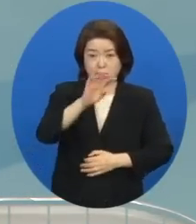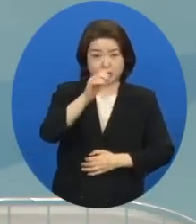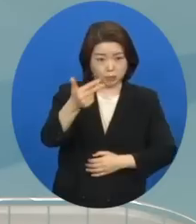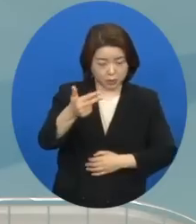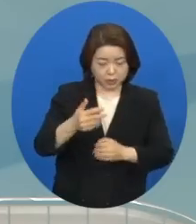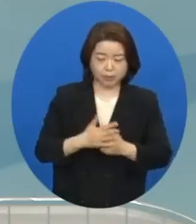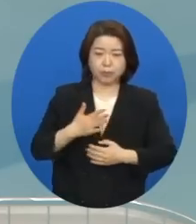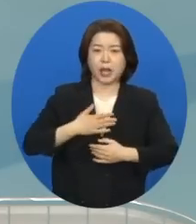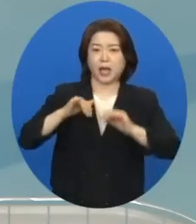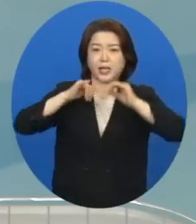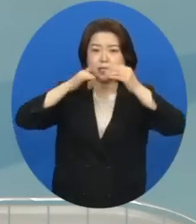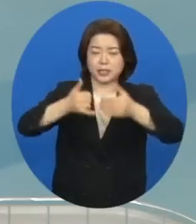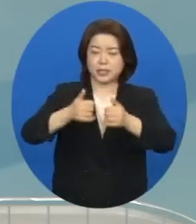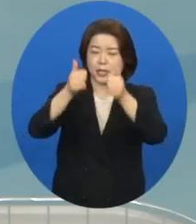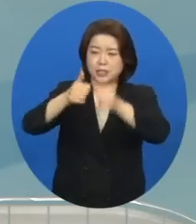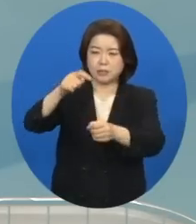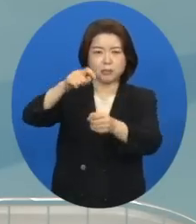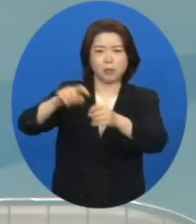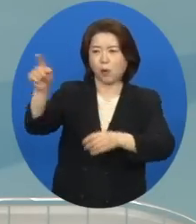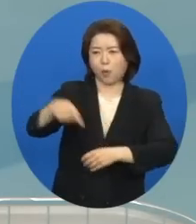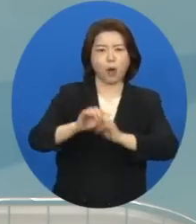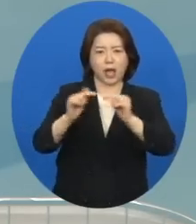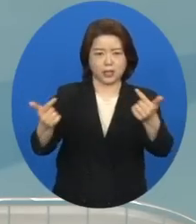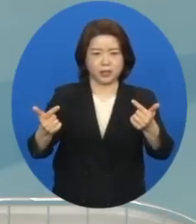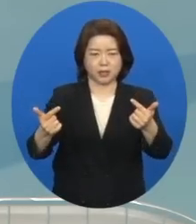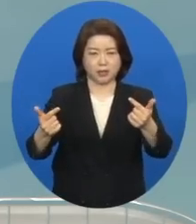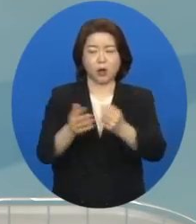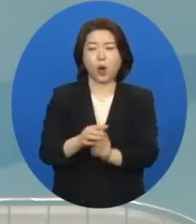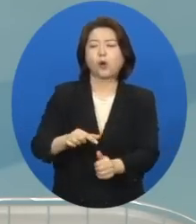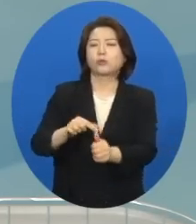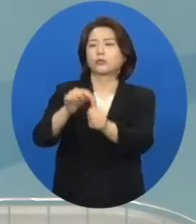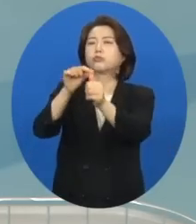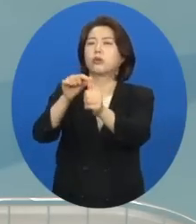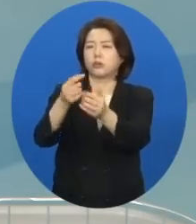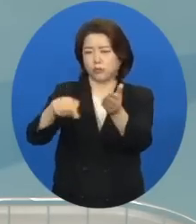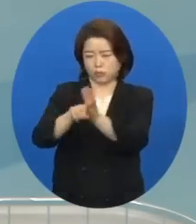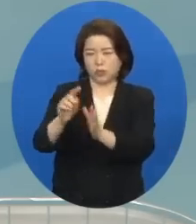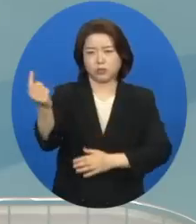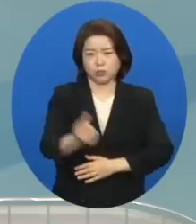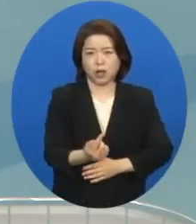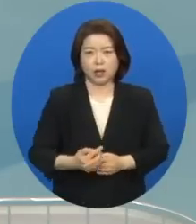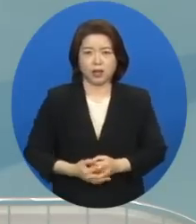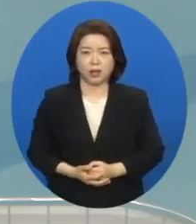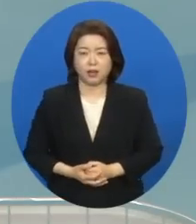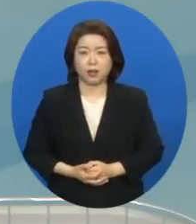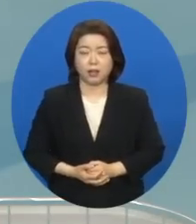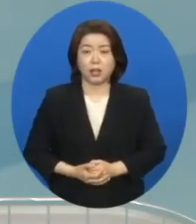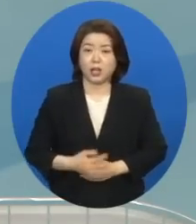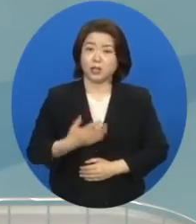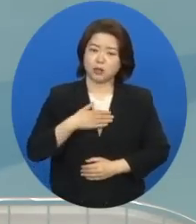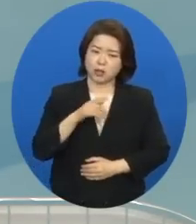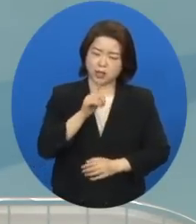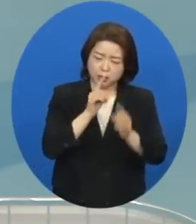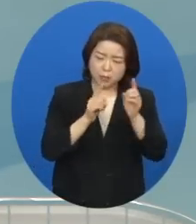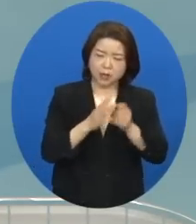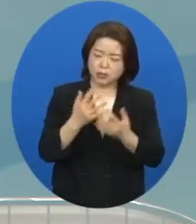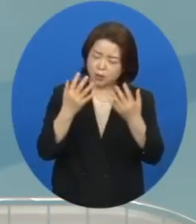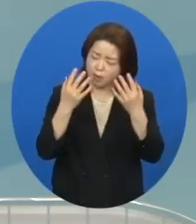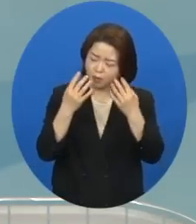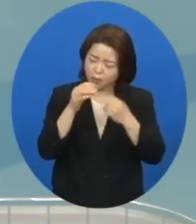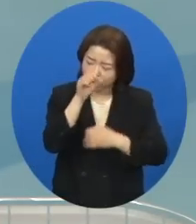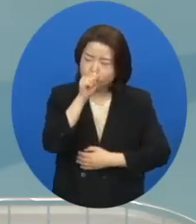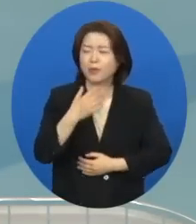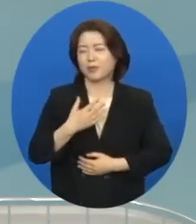나는 세상을 심판하러 온 것이 아니라 구원하러 왔다. 저는 이 말씀이 얼마나 좋은지